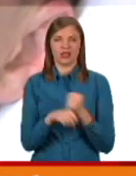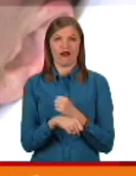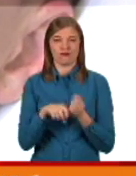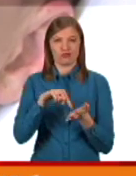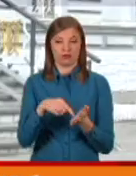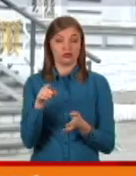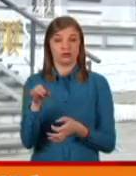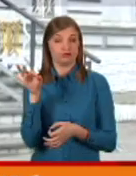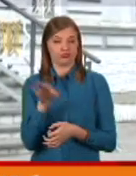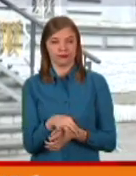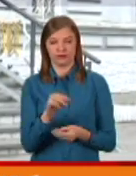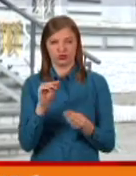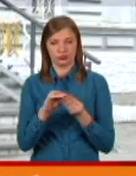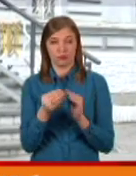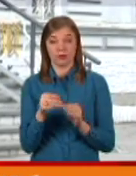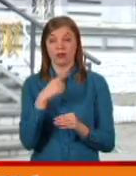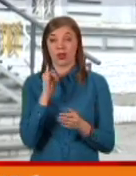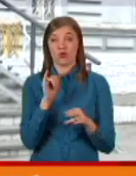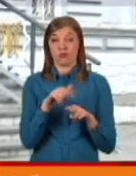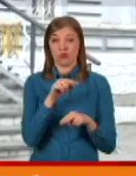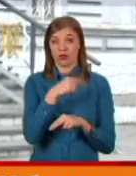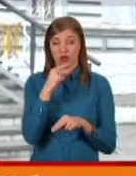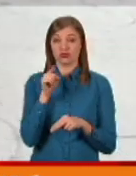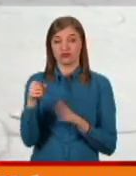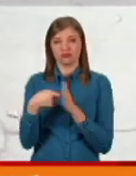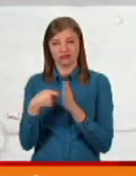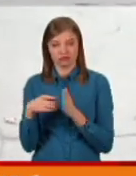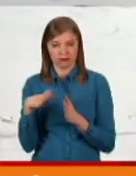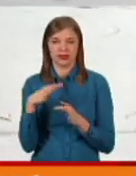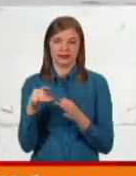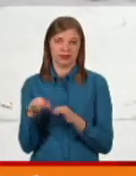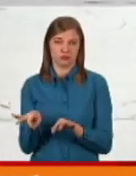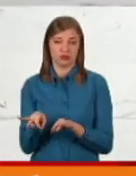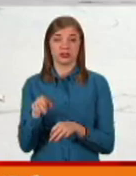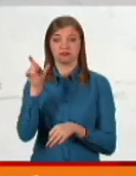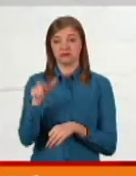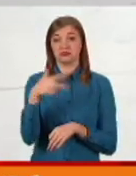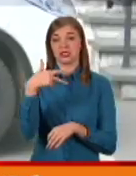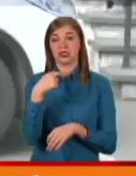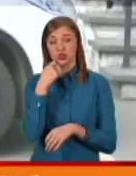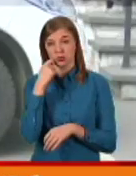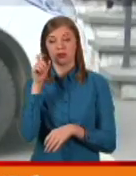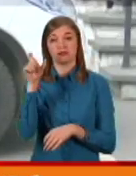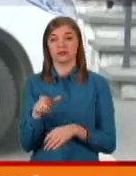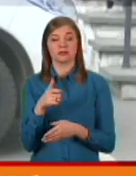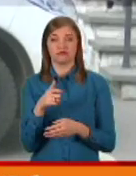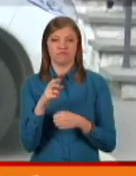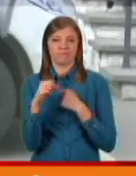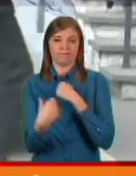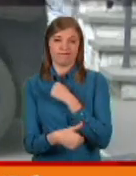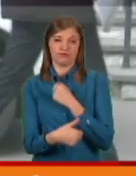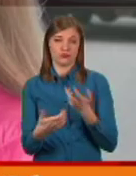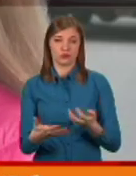Це дуже регулярно. У поліції кажуть, нападника тієї ночі допитали та відпустили. Йому 30 років і він не має постійного